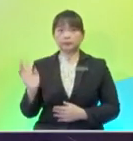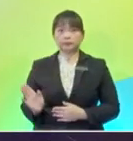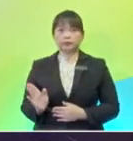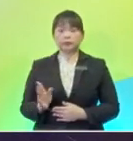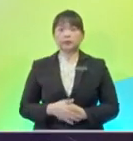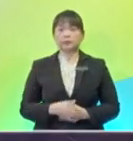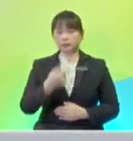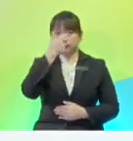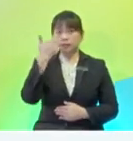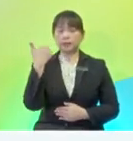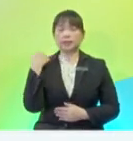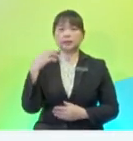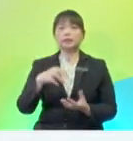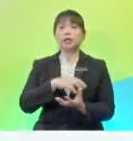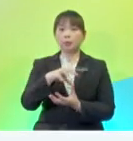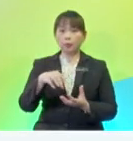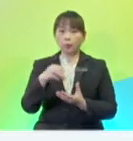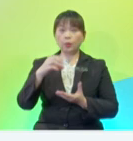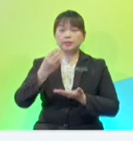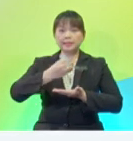silinder dan juga